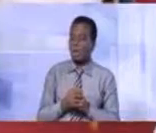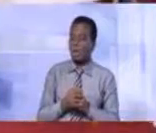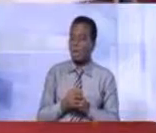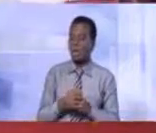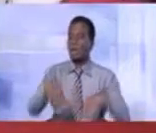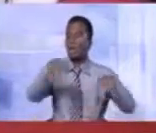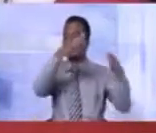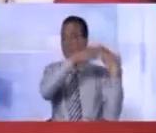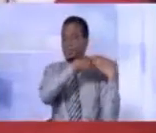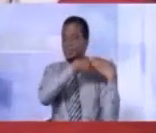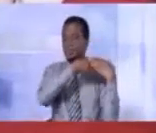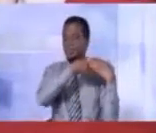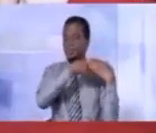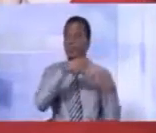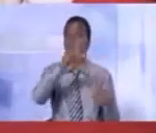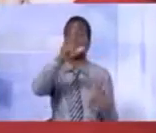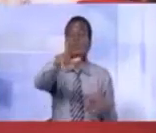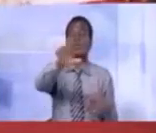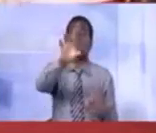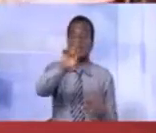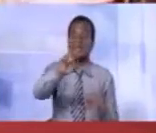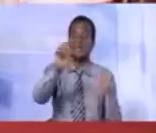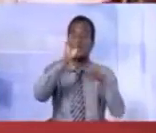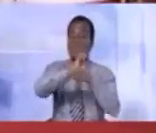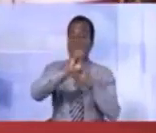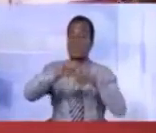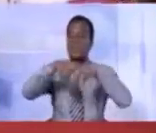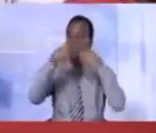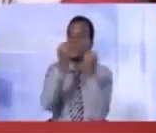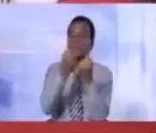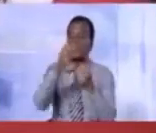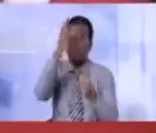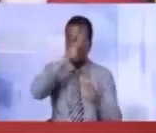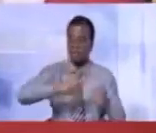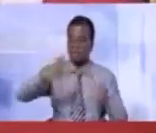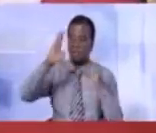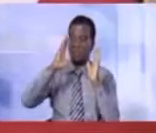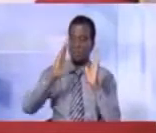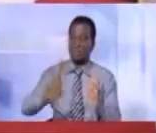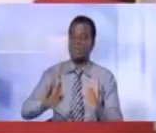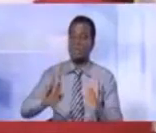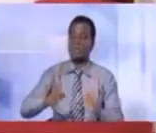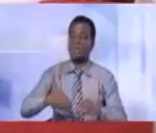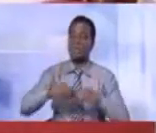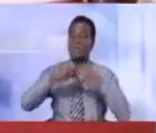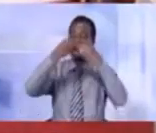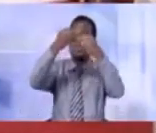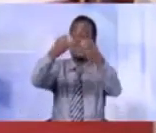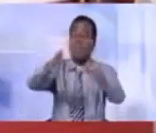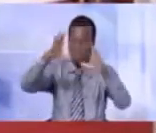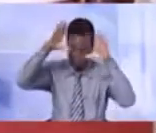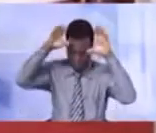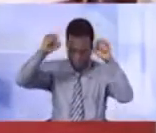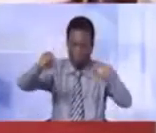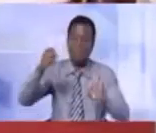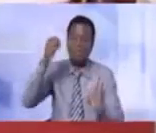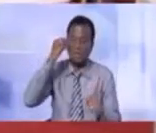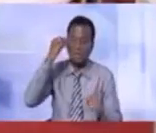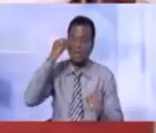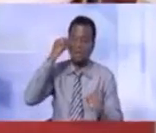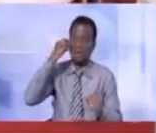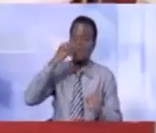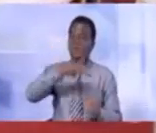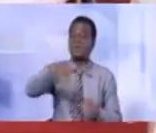le chef de vaincus confessions et associations religieuses sont venus remettre au président de la république alassane ouattara